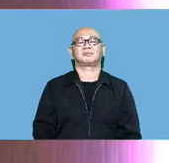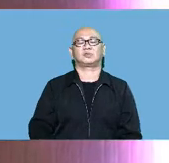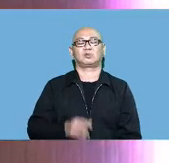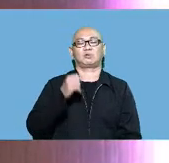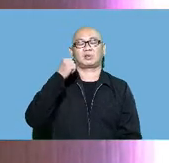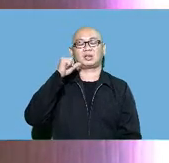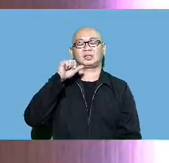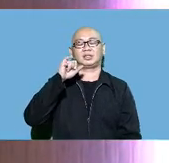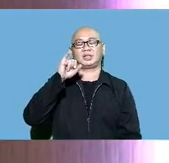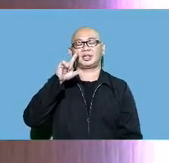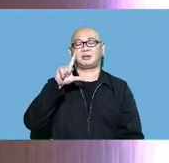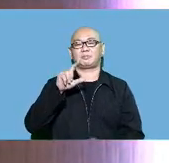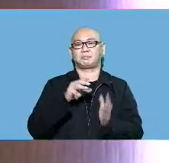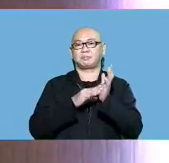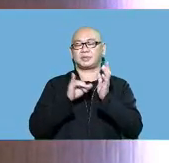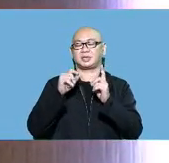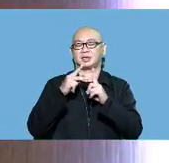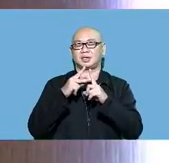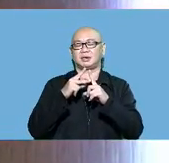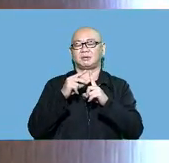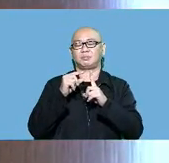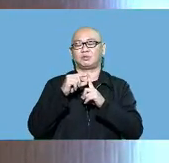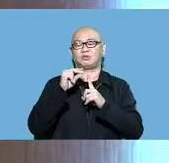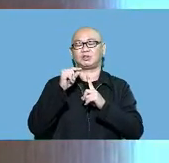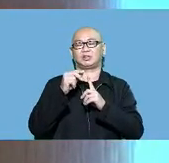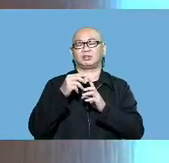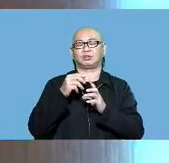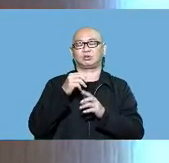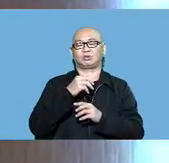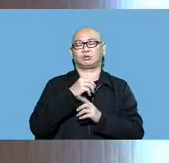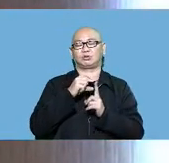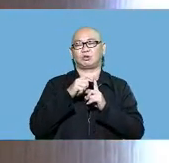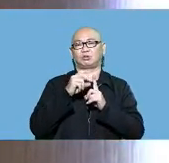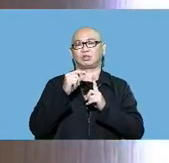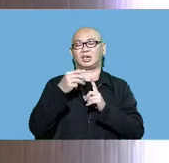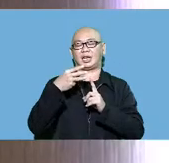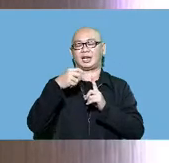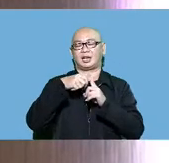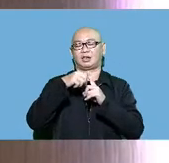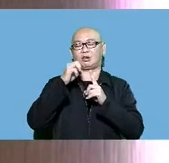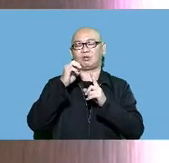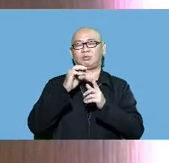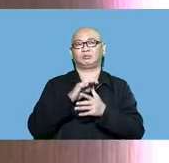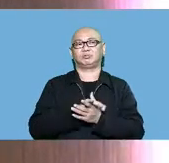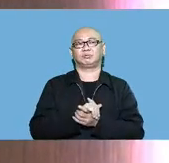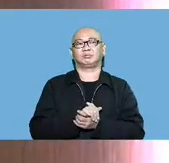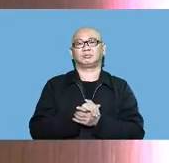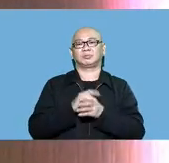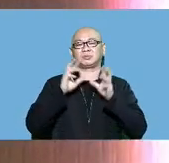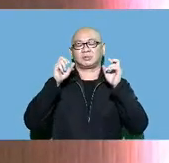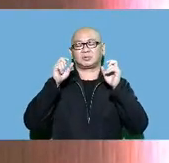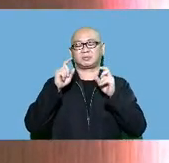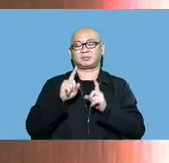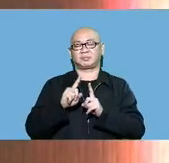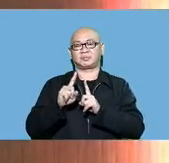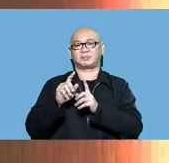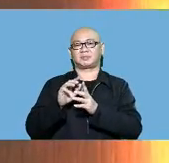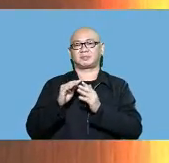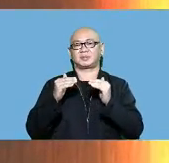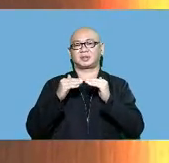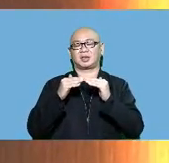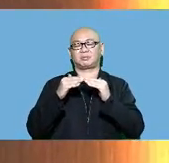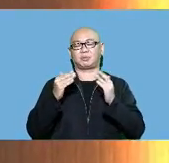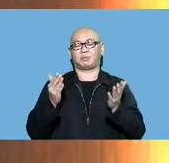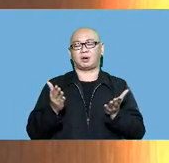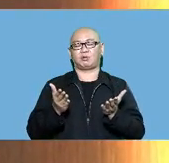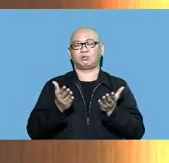Orasi ilmiah oleh Profesor Dr. Eko Handoyo MSI dengan judul Keberpihakan Kebijakan